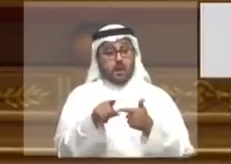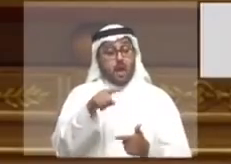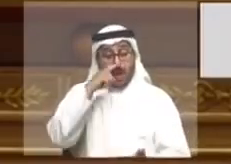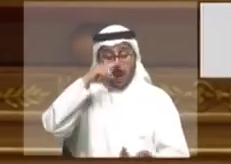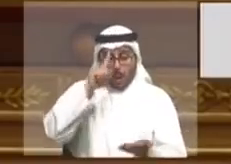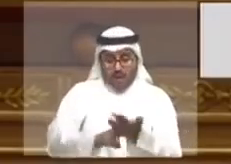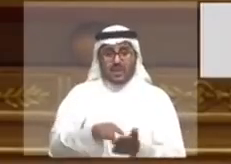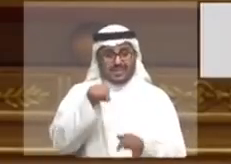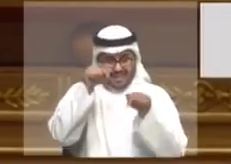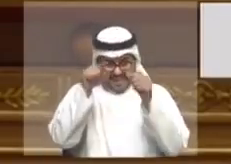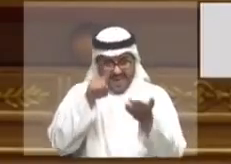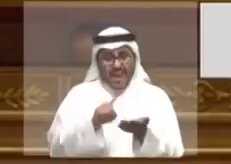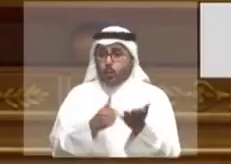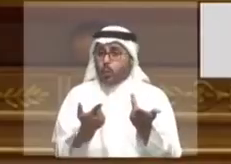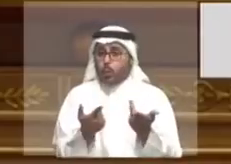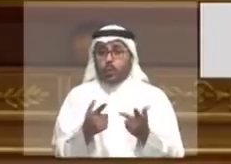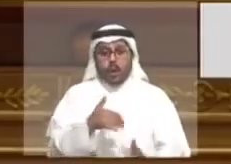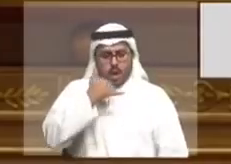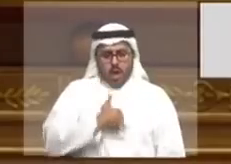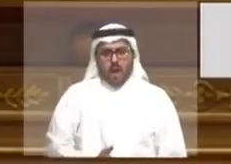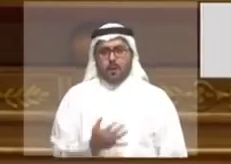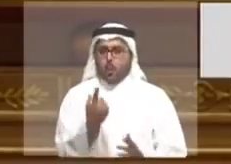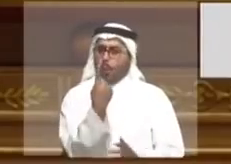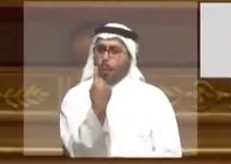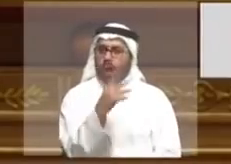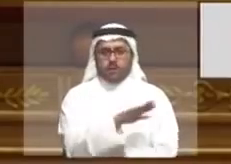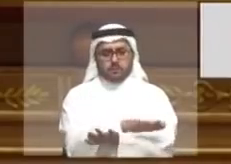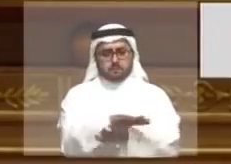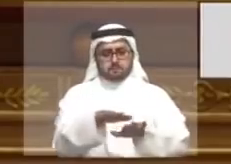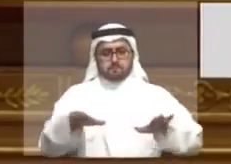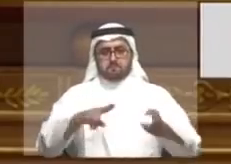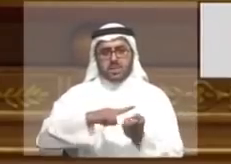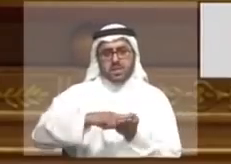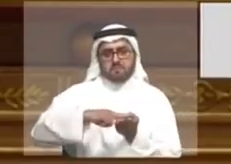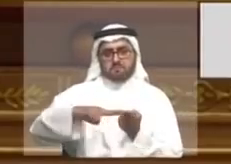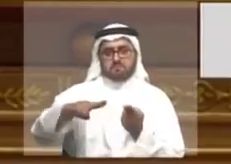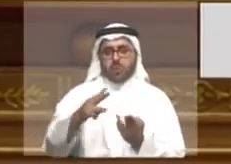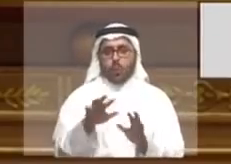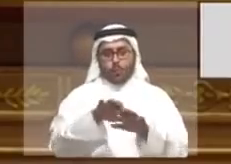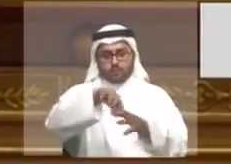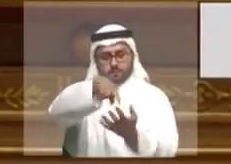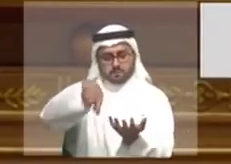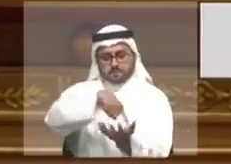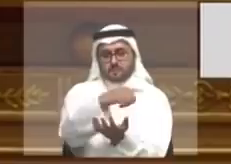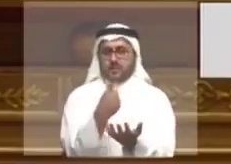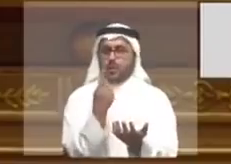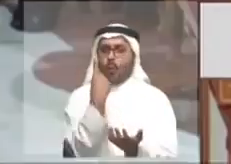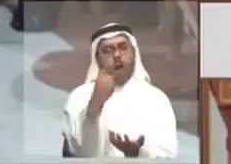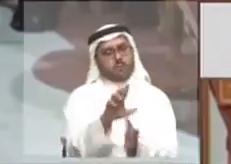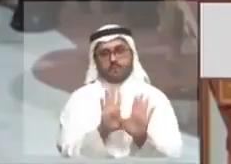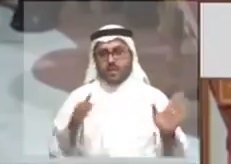التزامنا بوحدة اليمن وسيادته واستقلاله